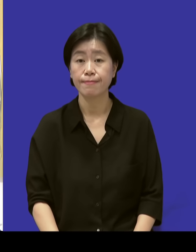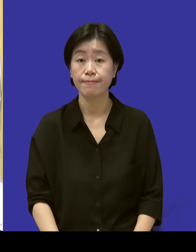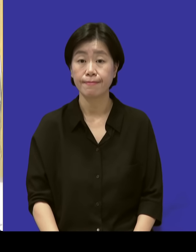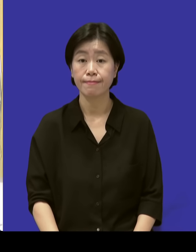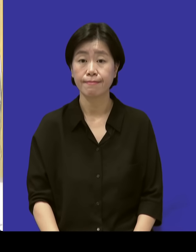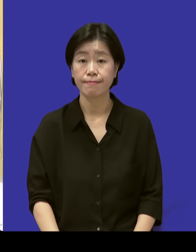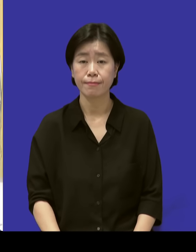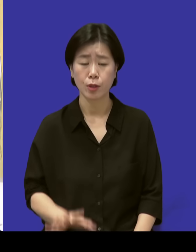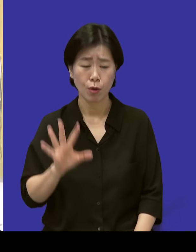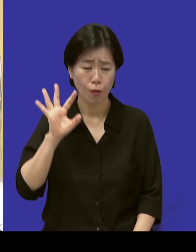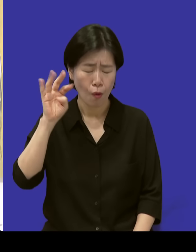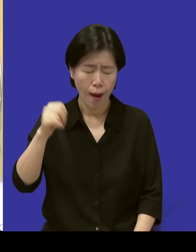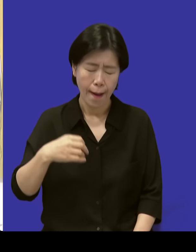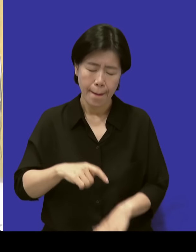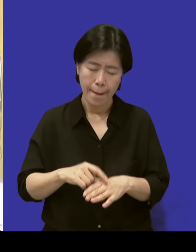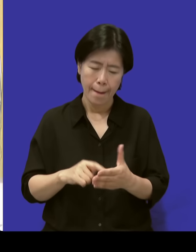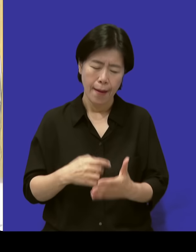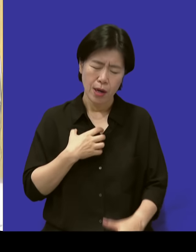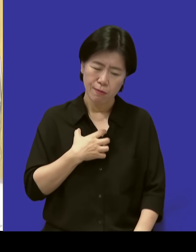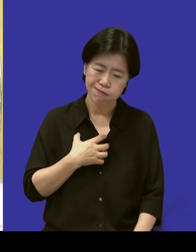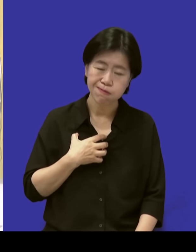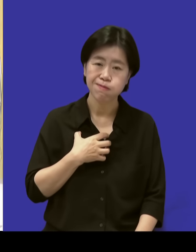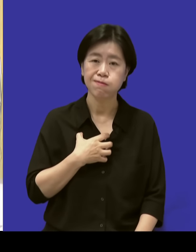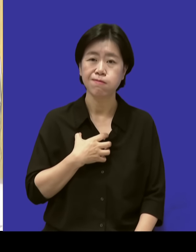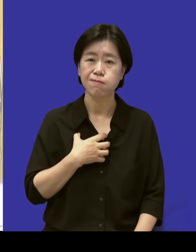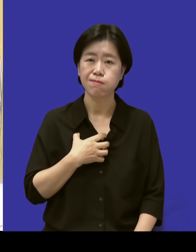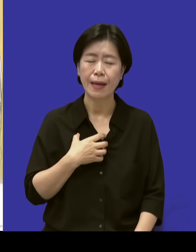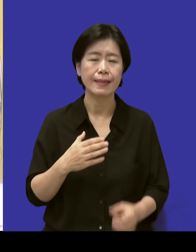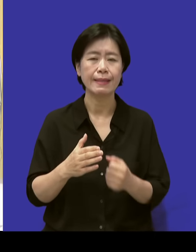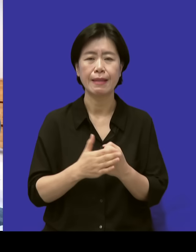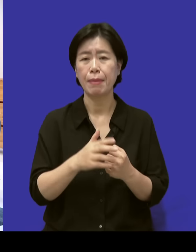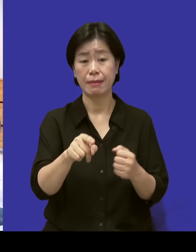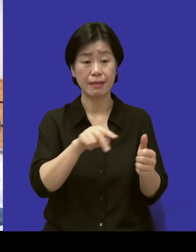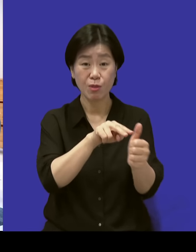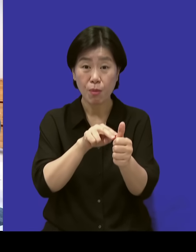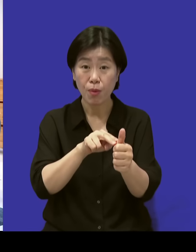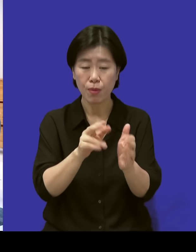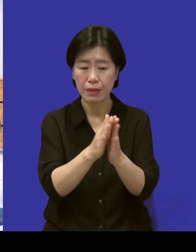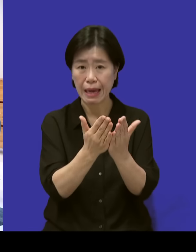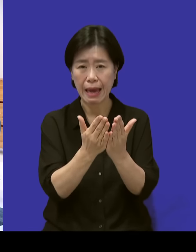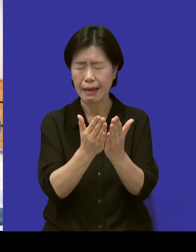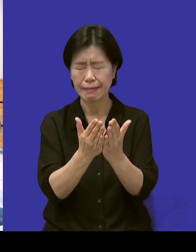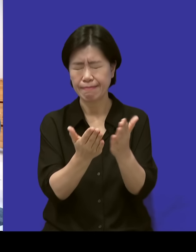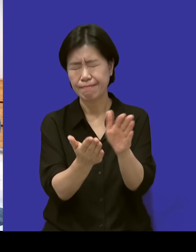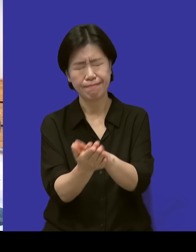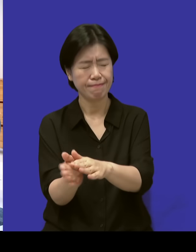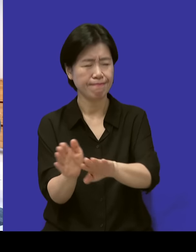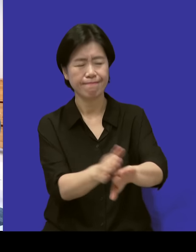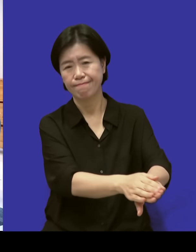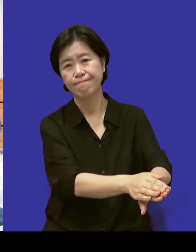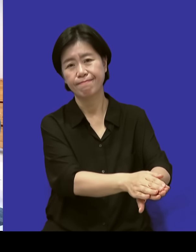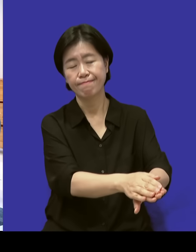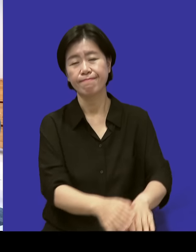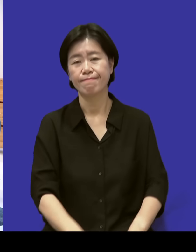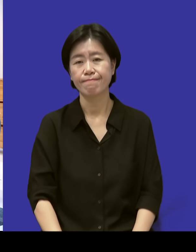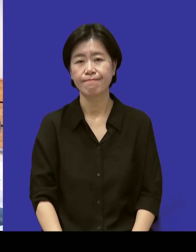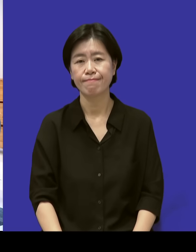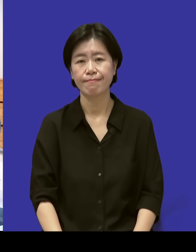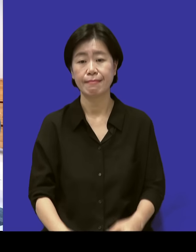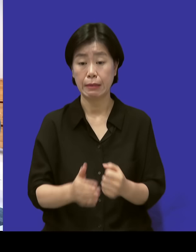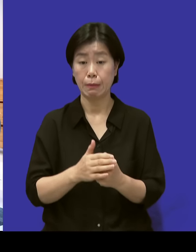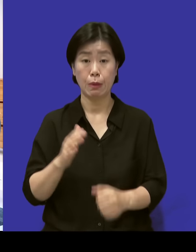되게 괴로웠거든요. 네. 그리고 그 다음부터 안 읽어봤어요. 네. 이거 읽으면 나 이제 완전히 그렇죠, 그렇죠. 이거 못하겠다. 그렇죠, 그렇죠. 사건 내용, 그래서